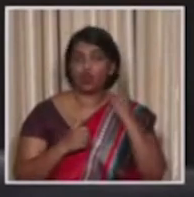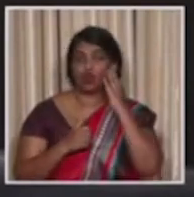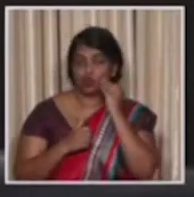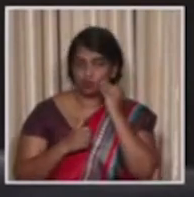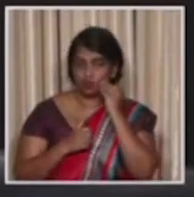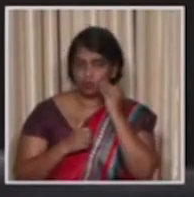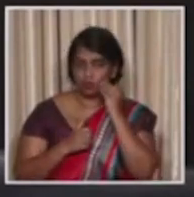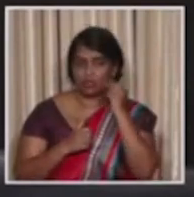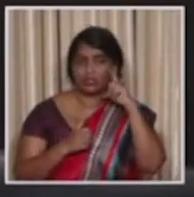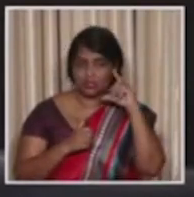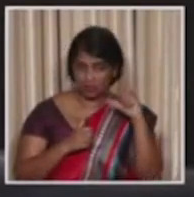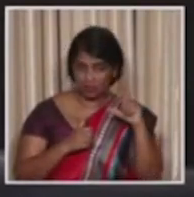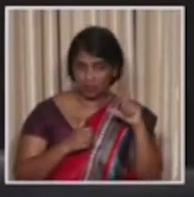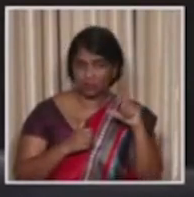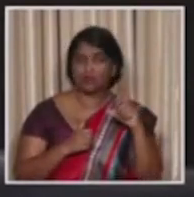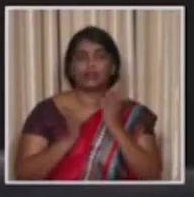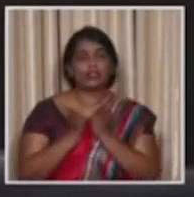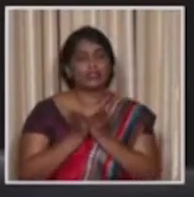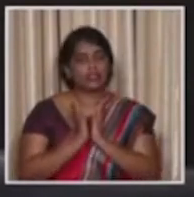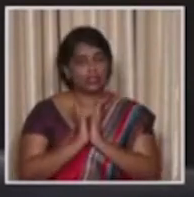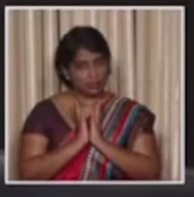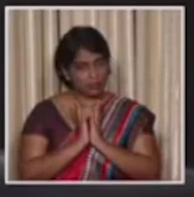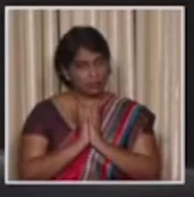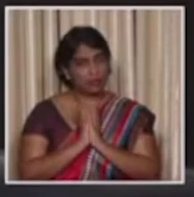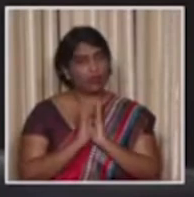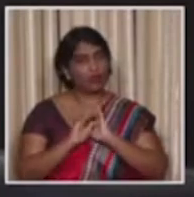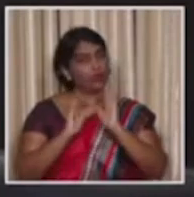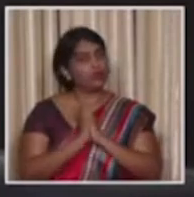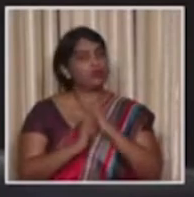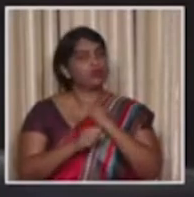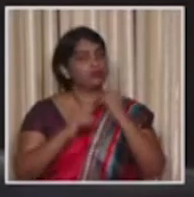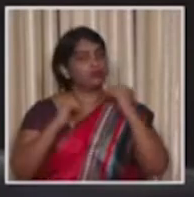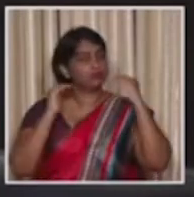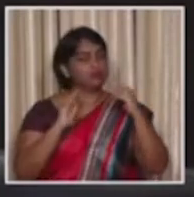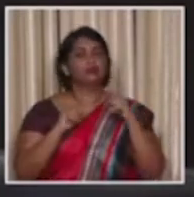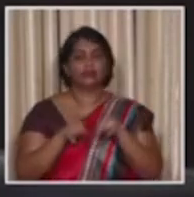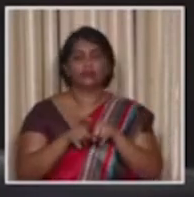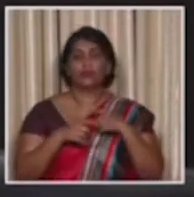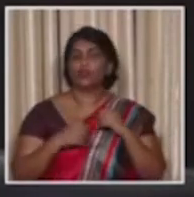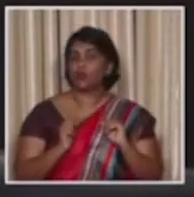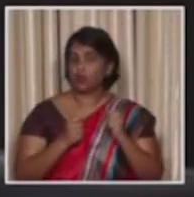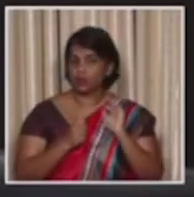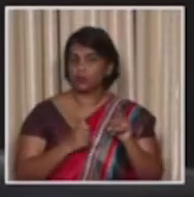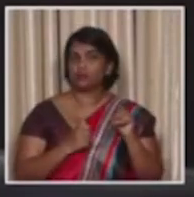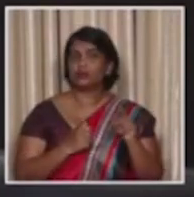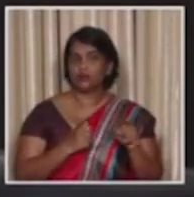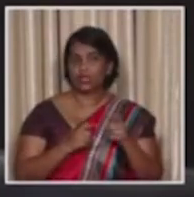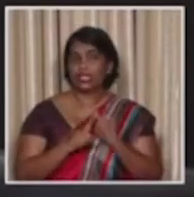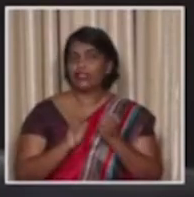රුසියාවට, චීනයට, ඉන්දියාවට සියලු රාජ්‍ය තාන්ත්‍රික මට්ටමින් අපි උත්සාහ දරනවා